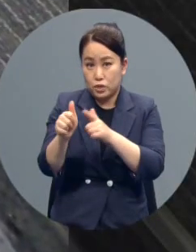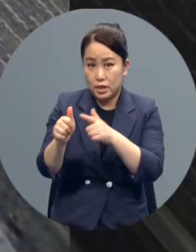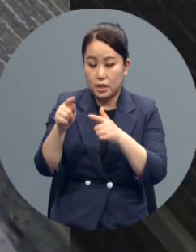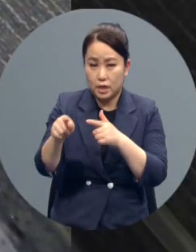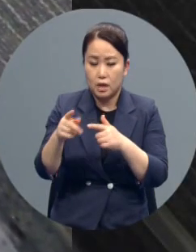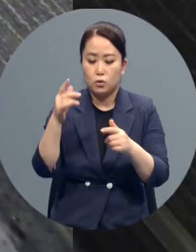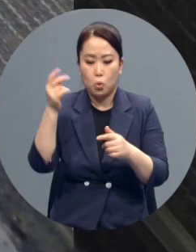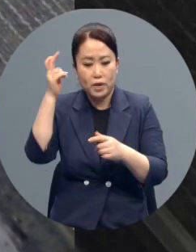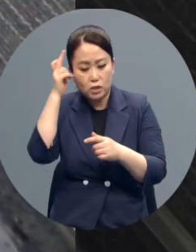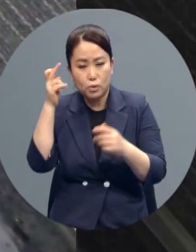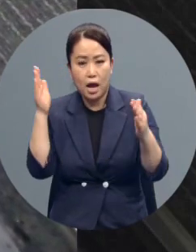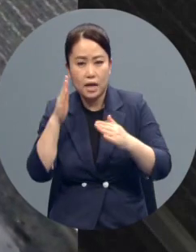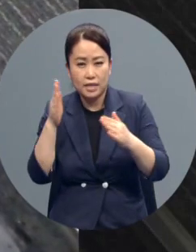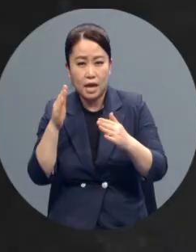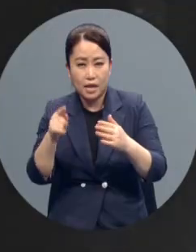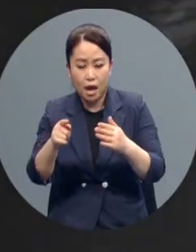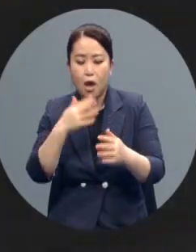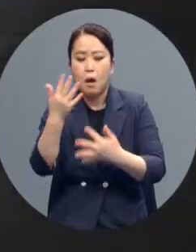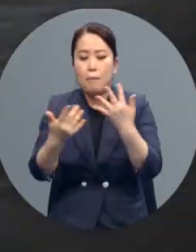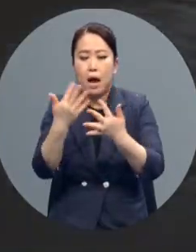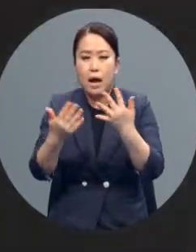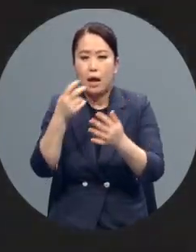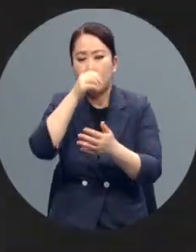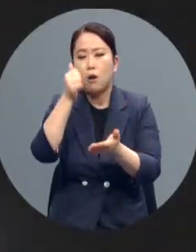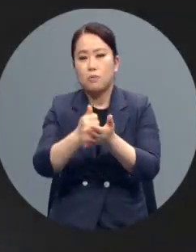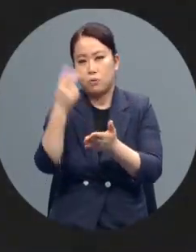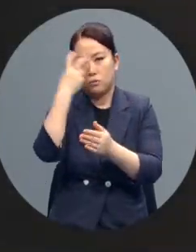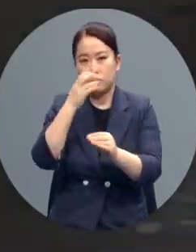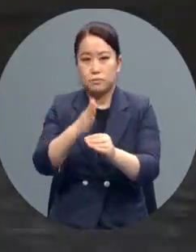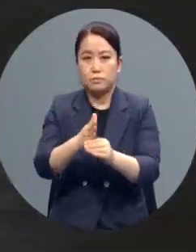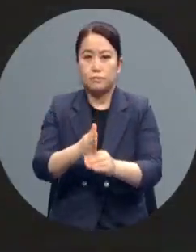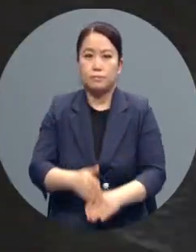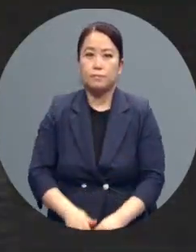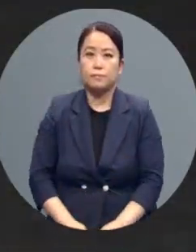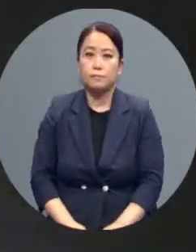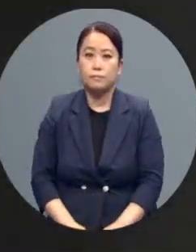현주건조물 방화 혐의로 조사 중입니다. MBC 뉴스 김윤아입니다. 우와.